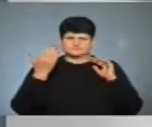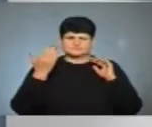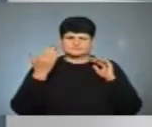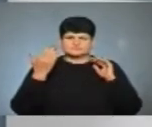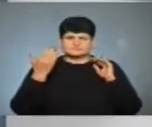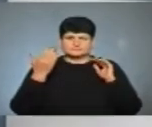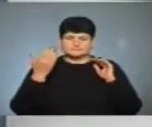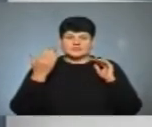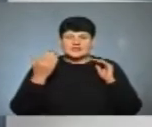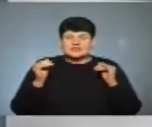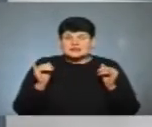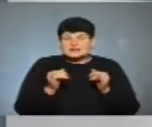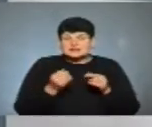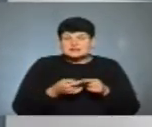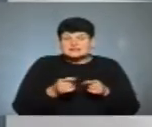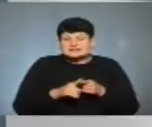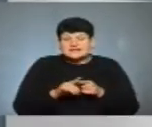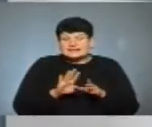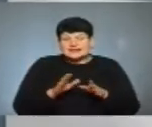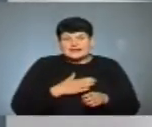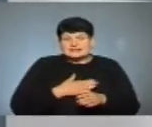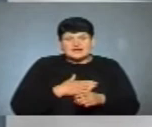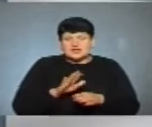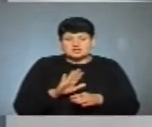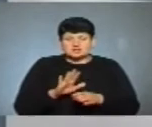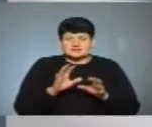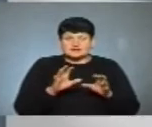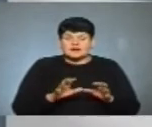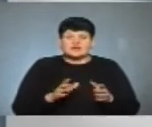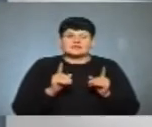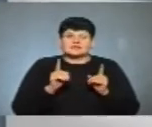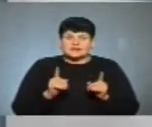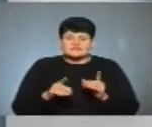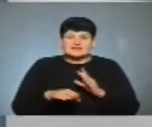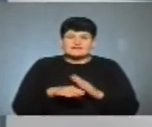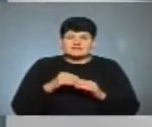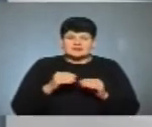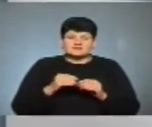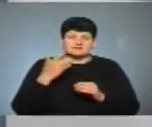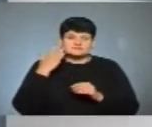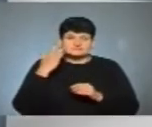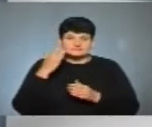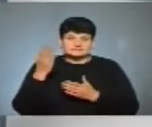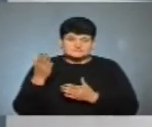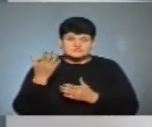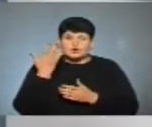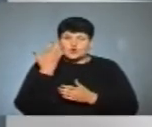І це не наша така закономірність, але й навіть на виборах в Сполучених Штатах,